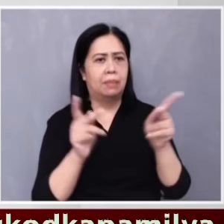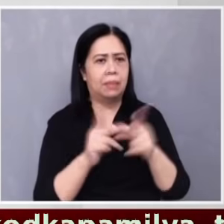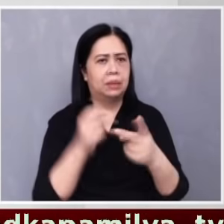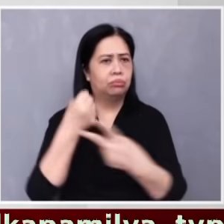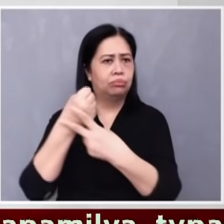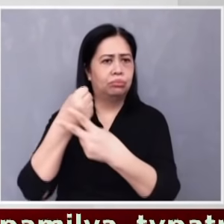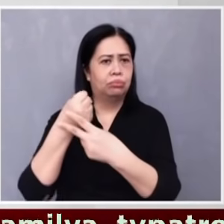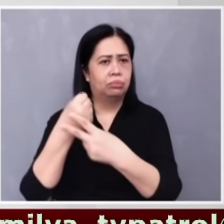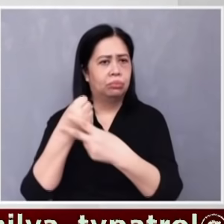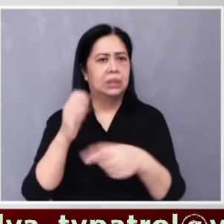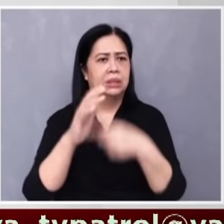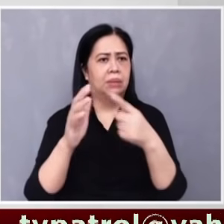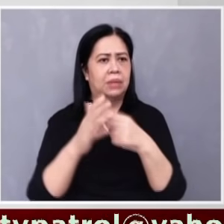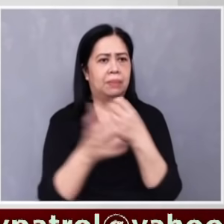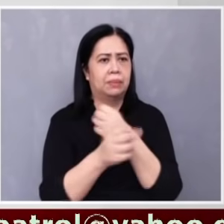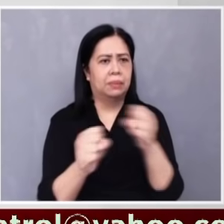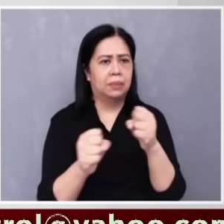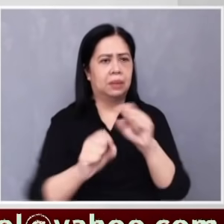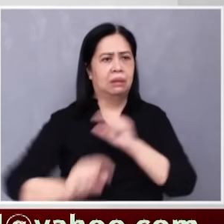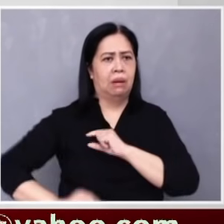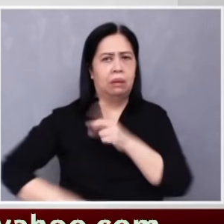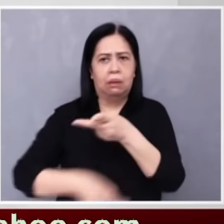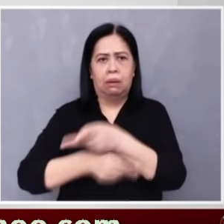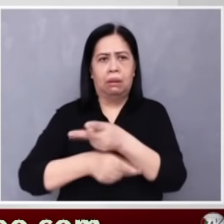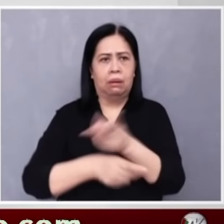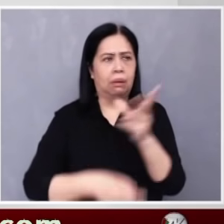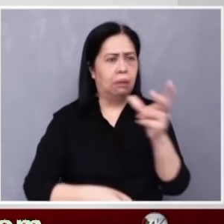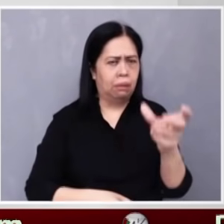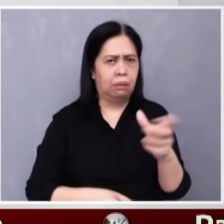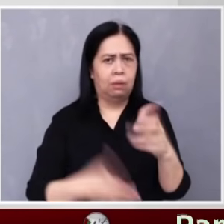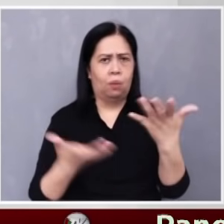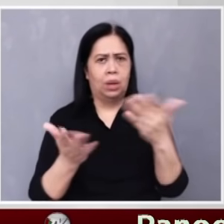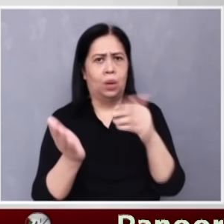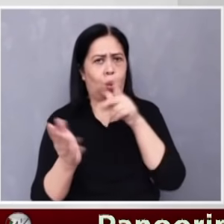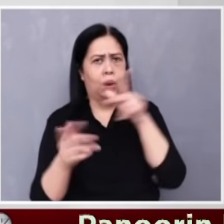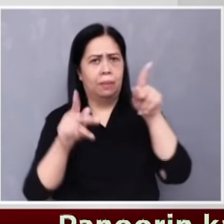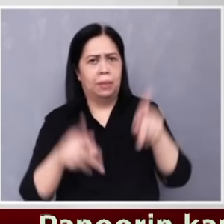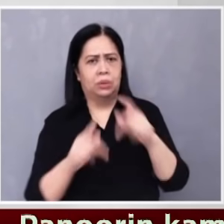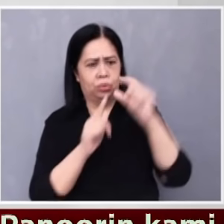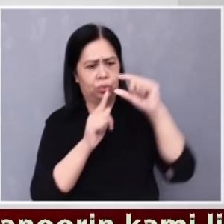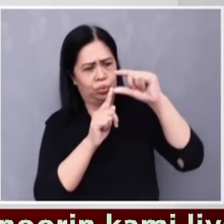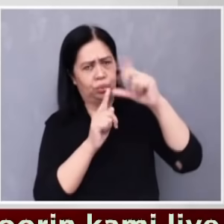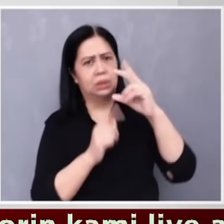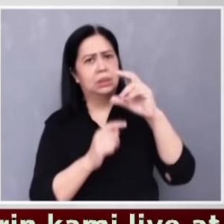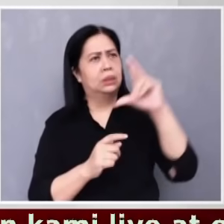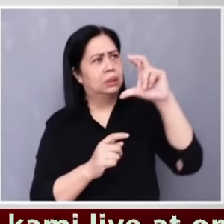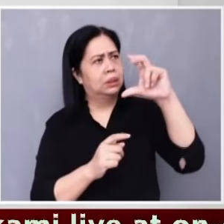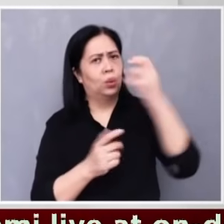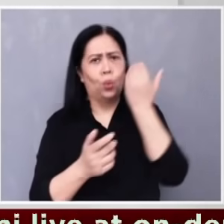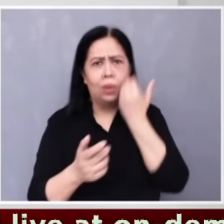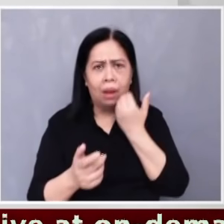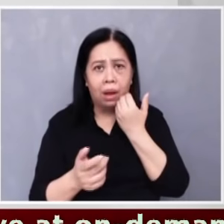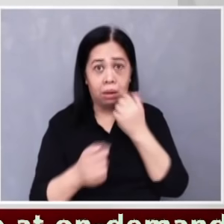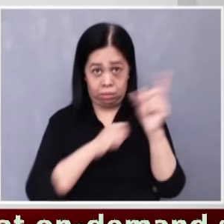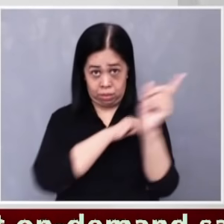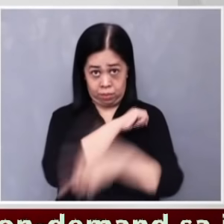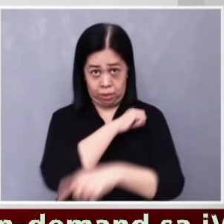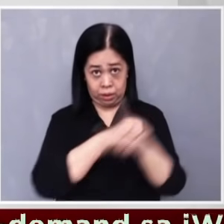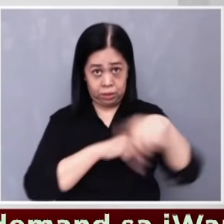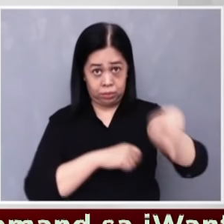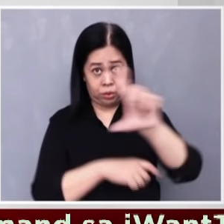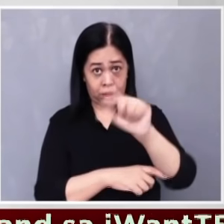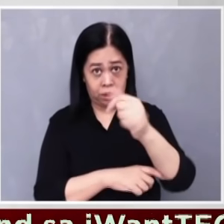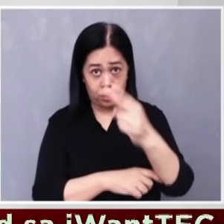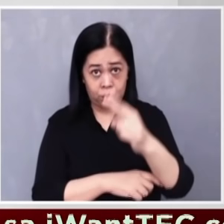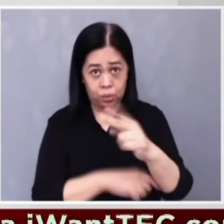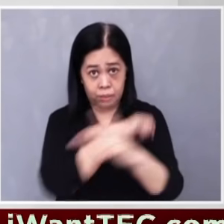Kumisa, security guard na lang magbabakuna sa'yo. Pati yung engineer yata, kulang eh. Tapos, paparusahan yung LGU.